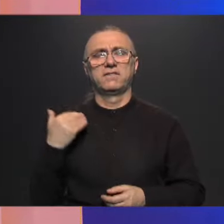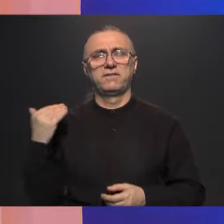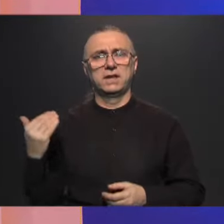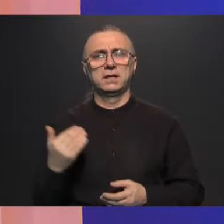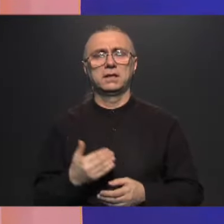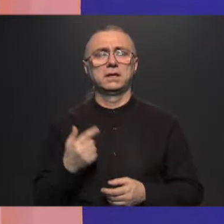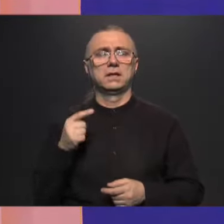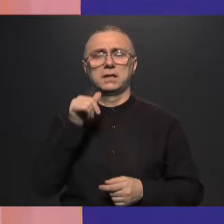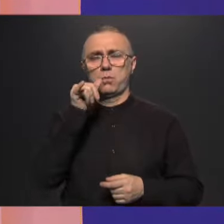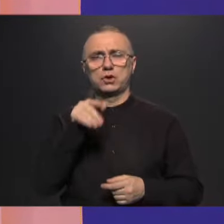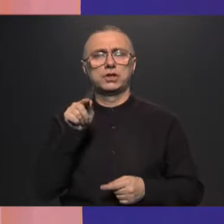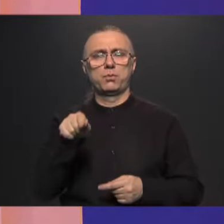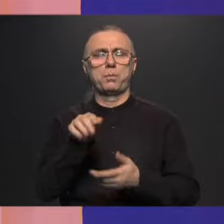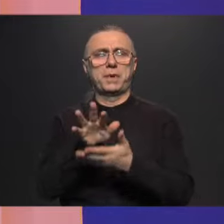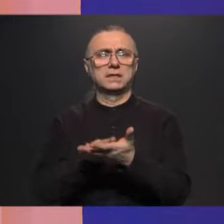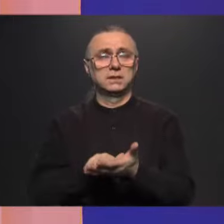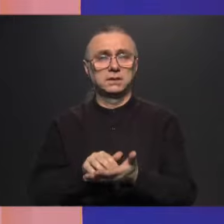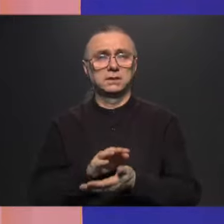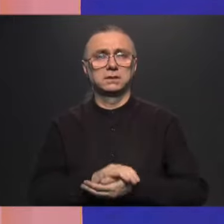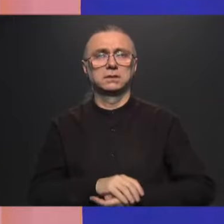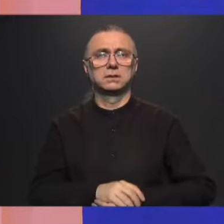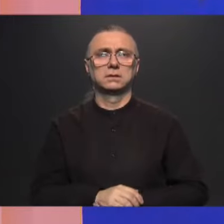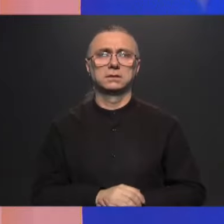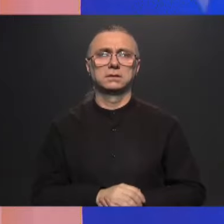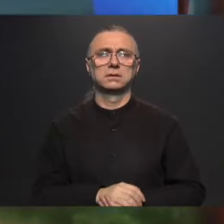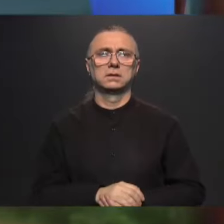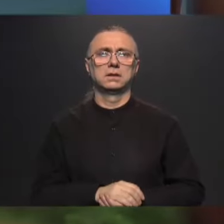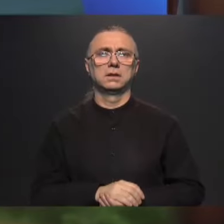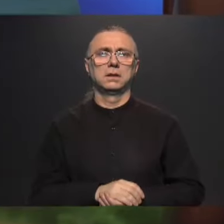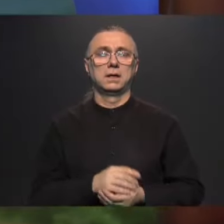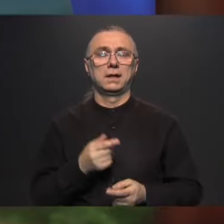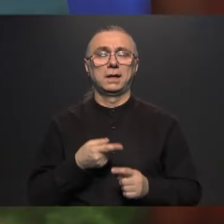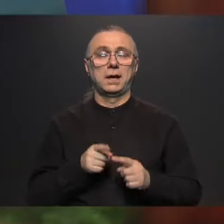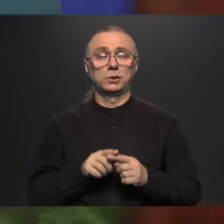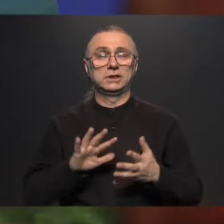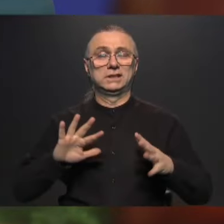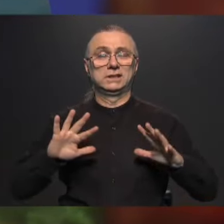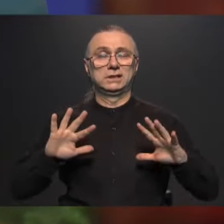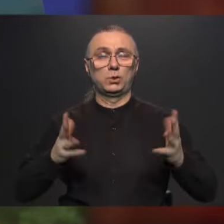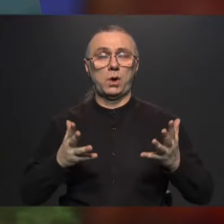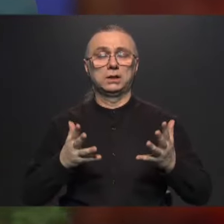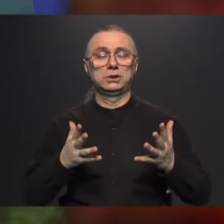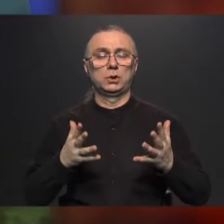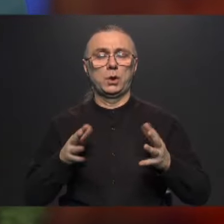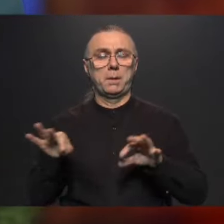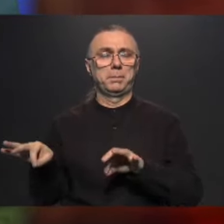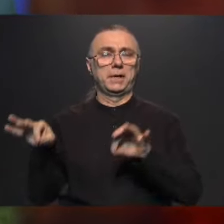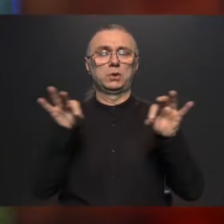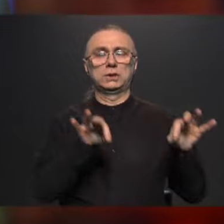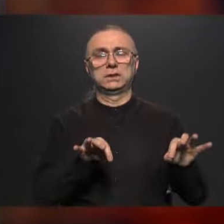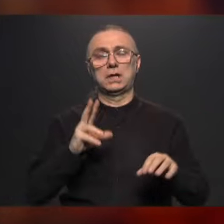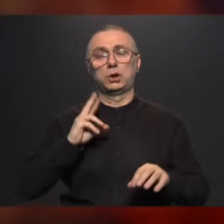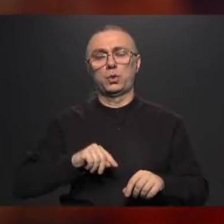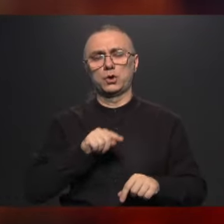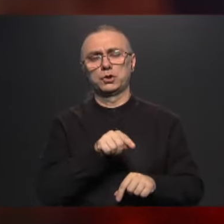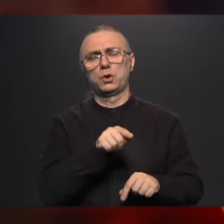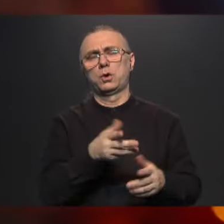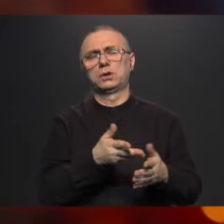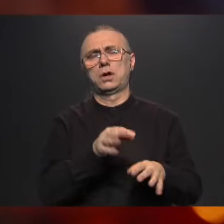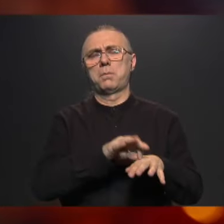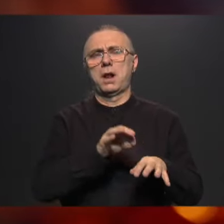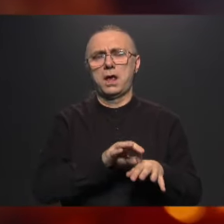вы ему не можете простить, и думаете, и проецируете эту ситуацию на дочь, которая там болеет, у которой не получается. Вот. Но